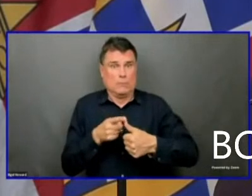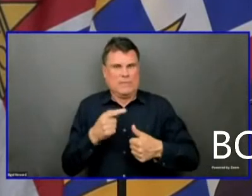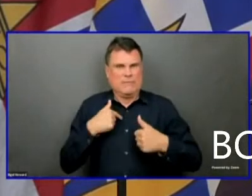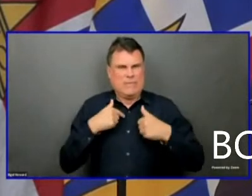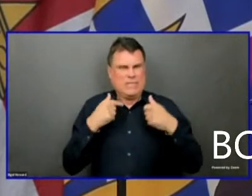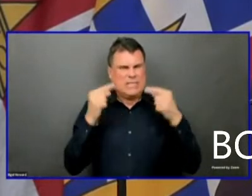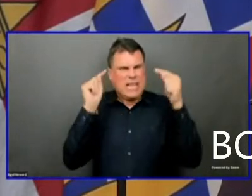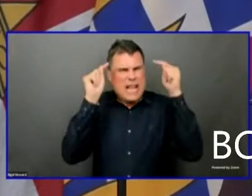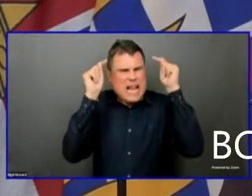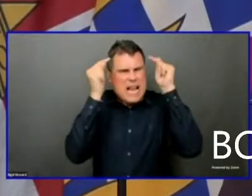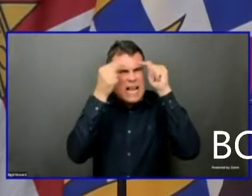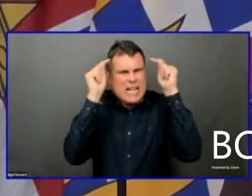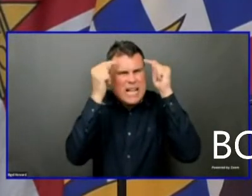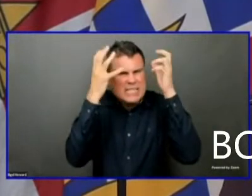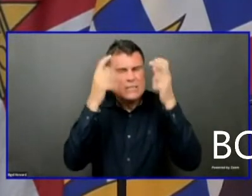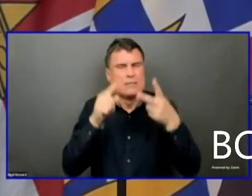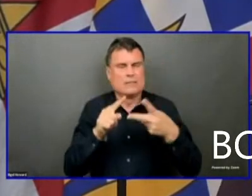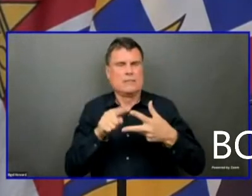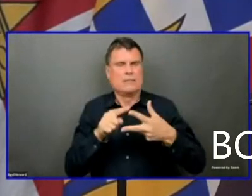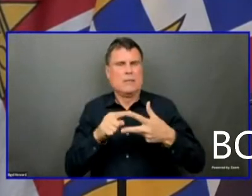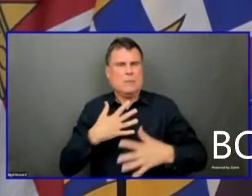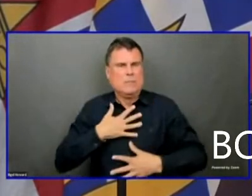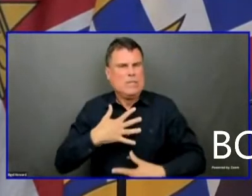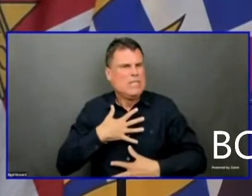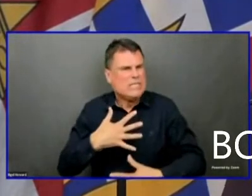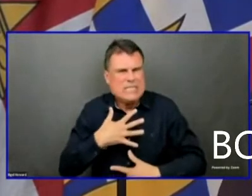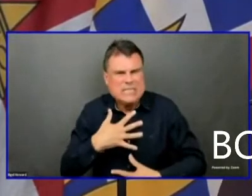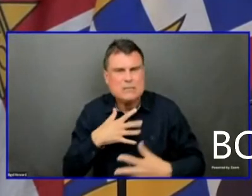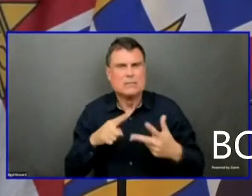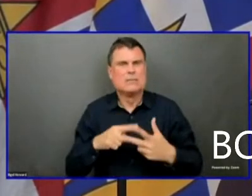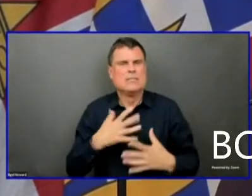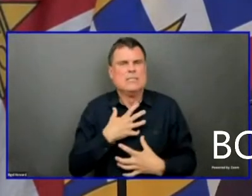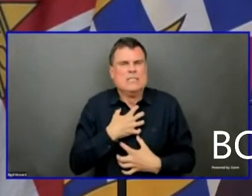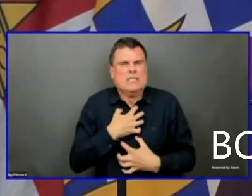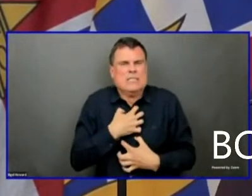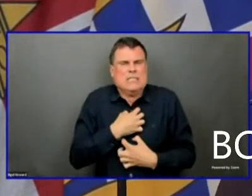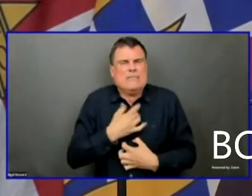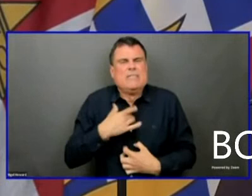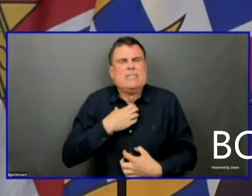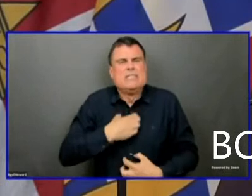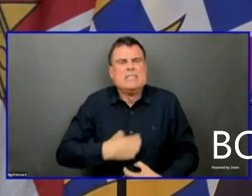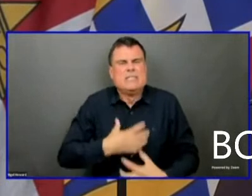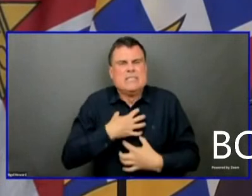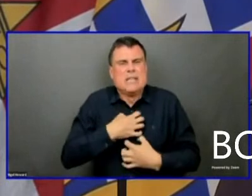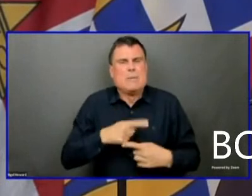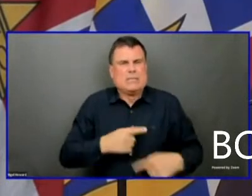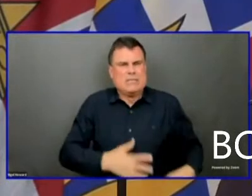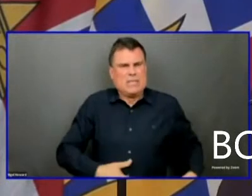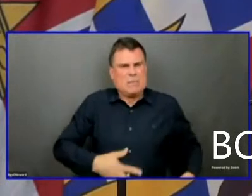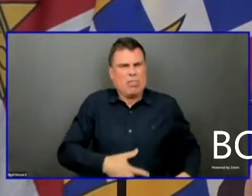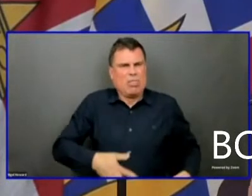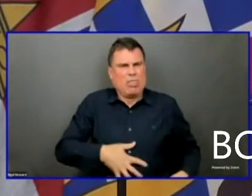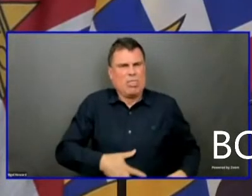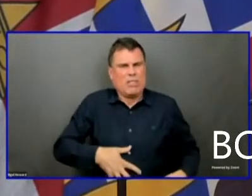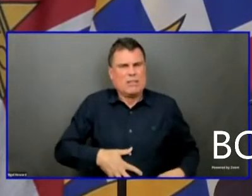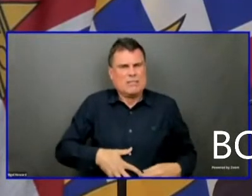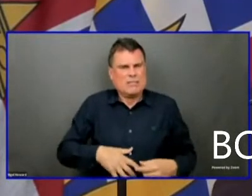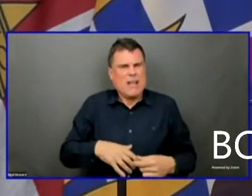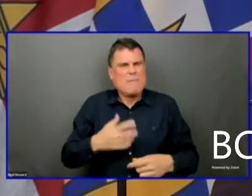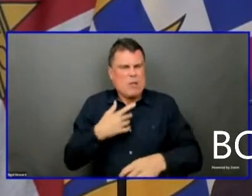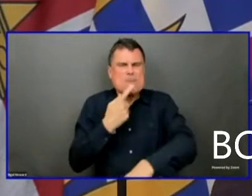疼呼吸短气短促或者是胸疼那个头晕